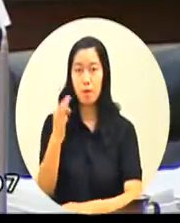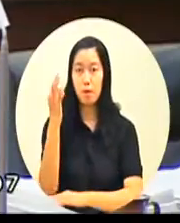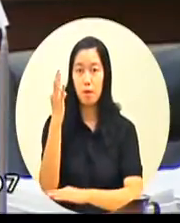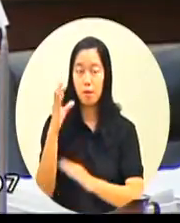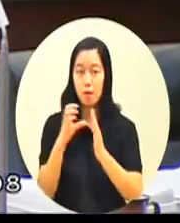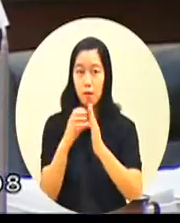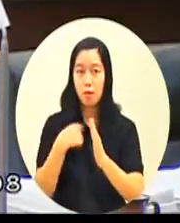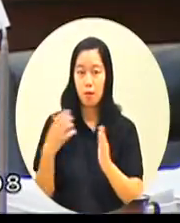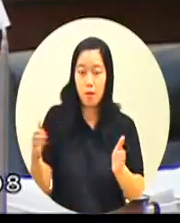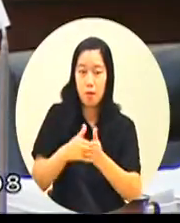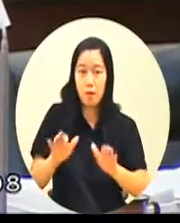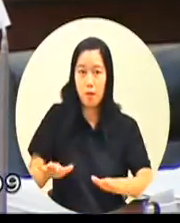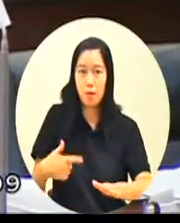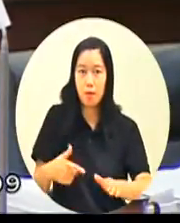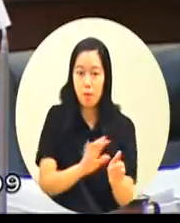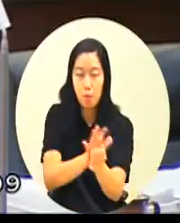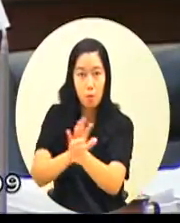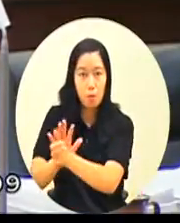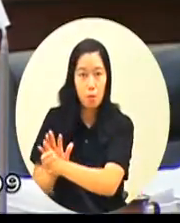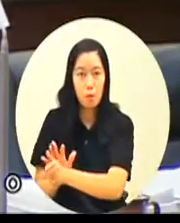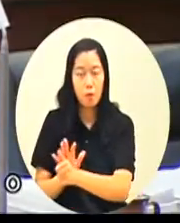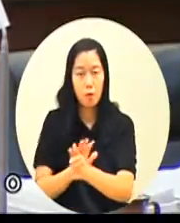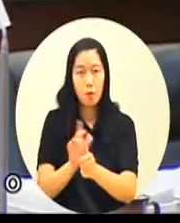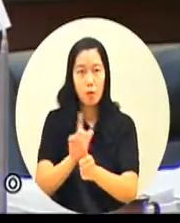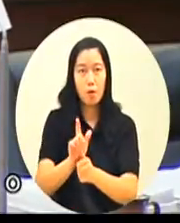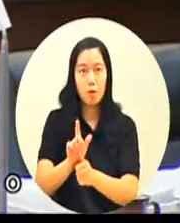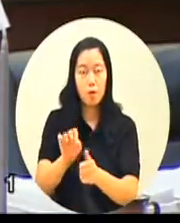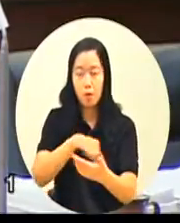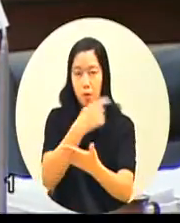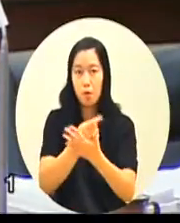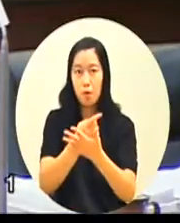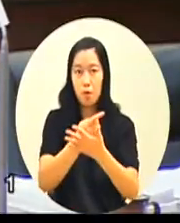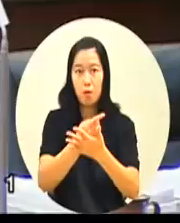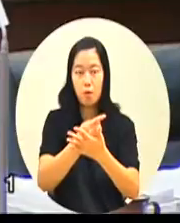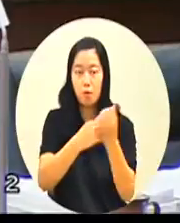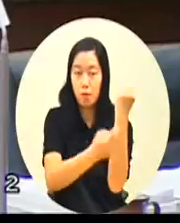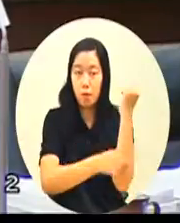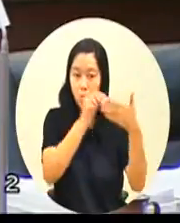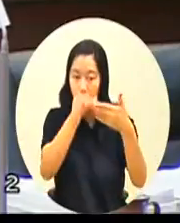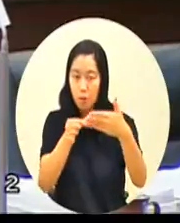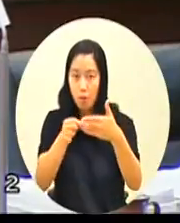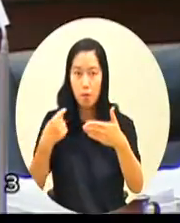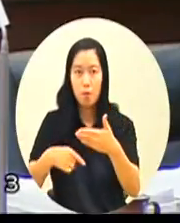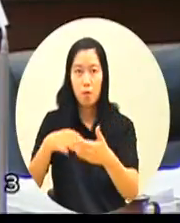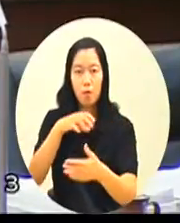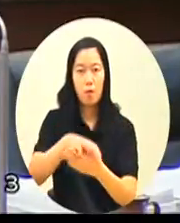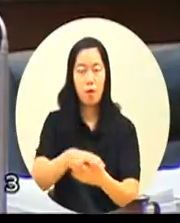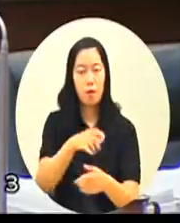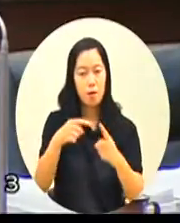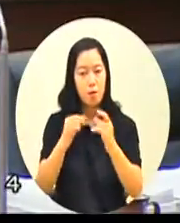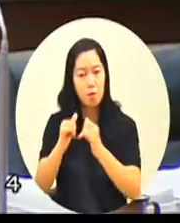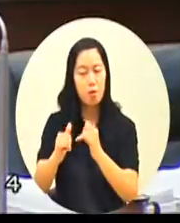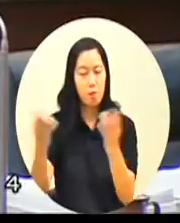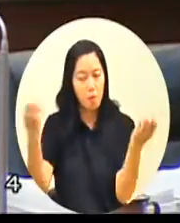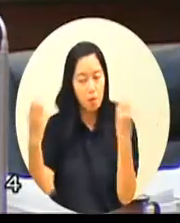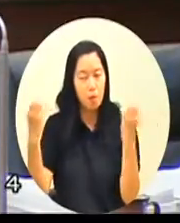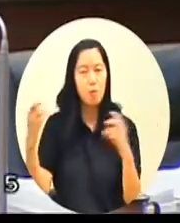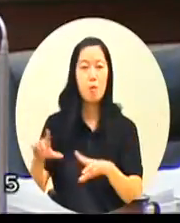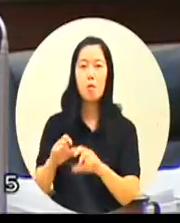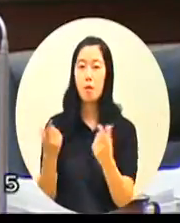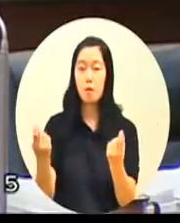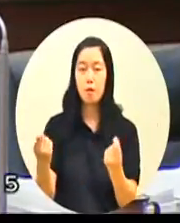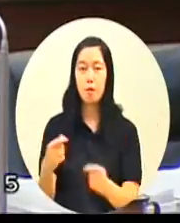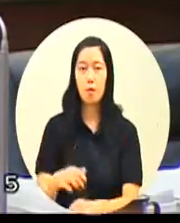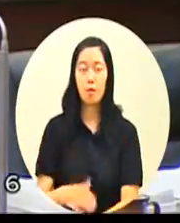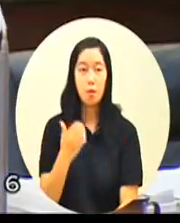到目前为止，从服务层面，从整个法规面里面，地方的这样的环境都很好，而是把如